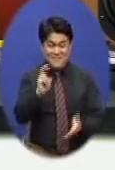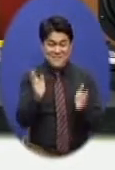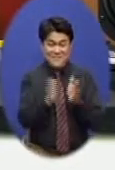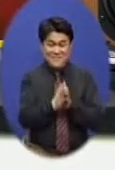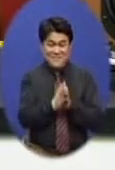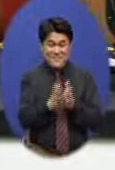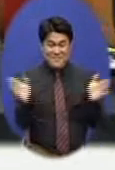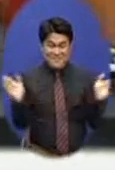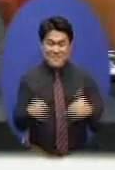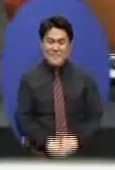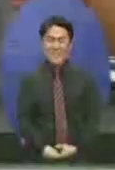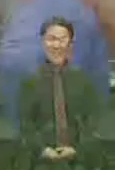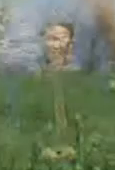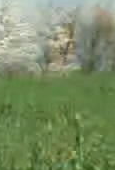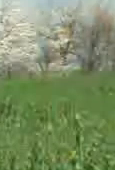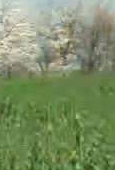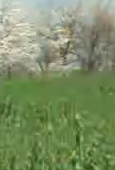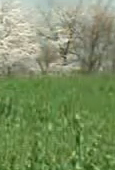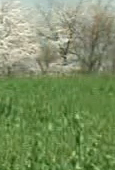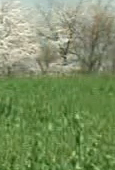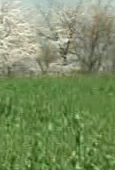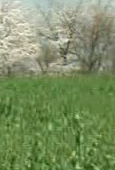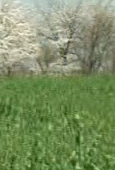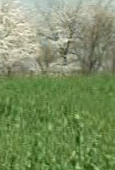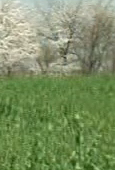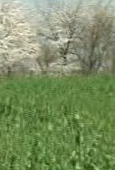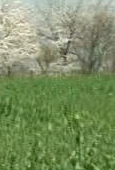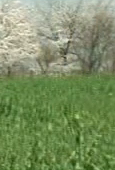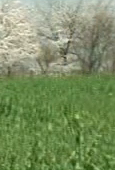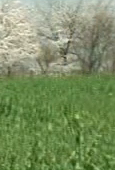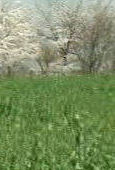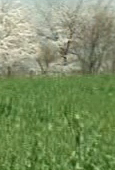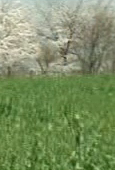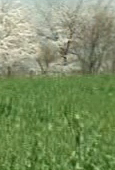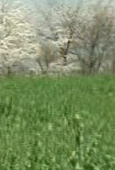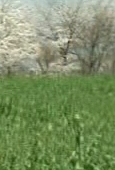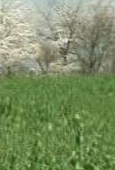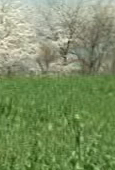음악 주세요.